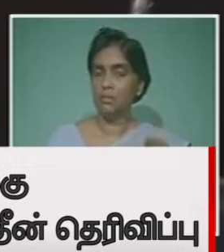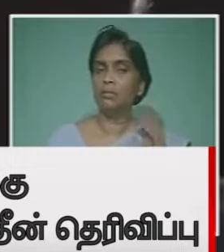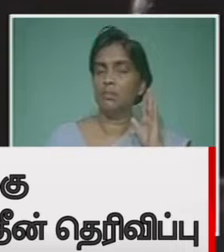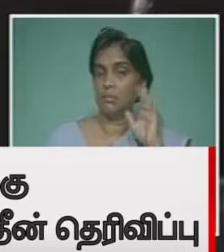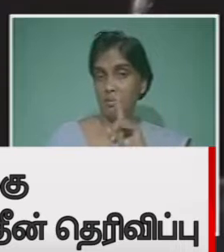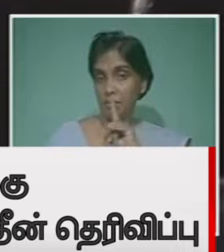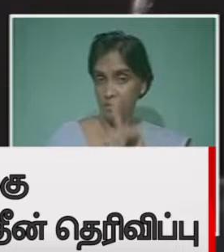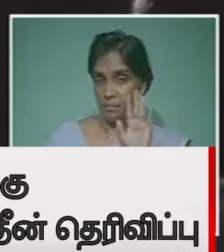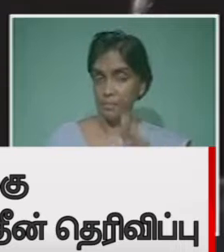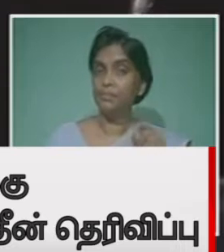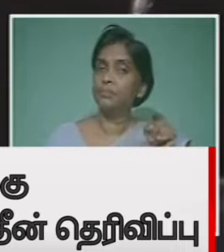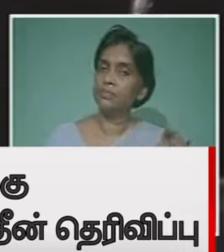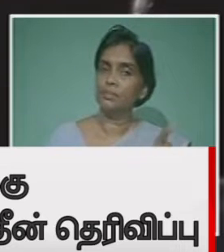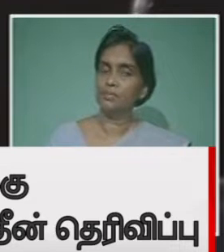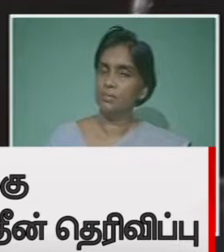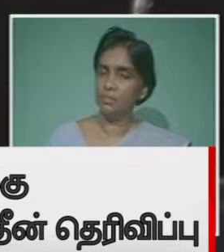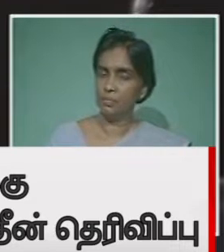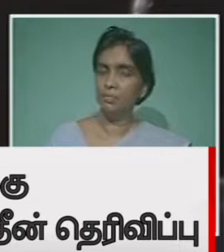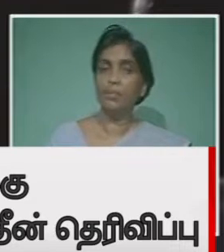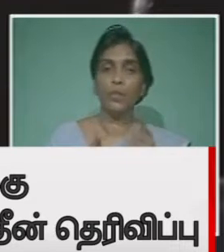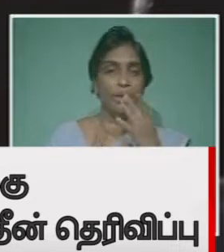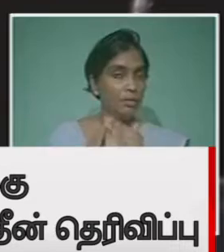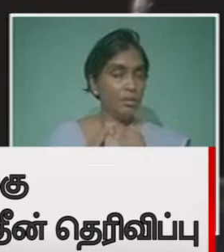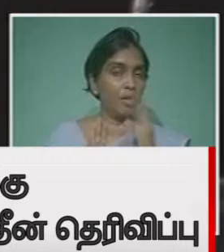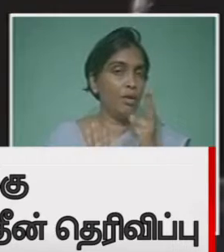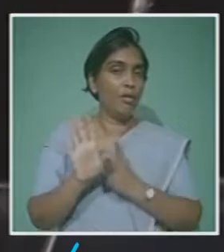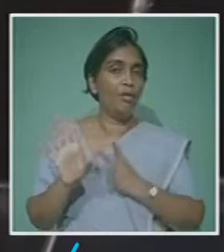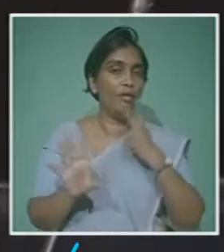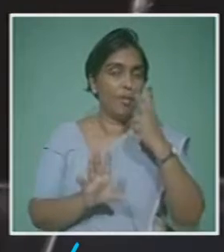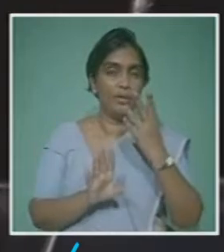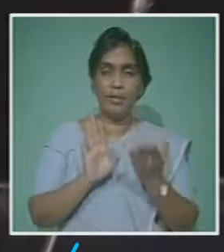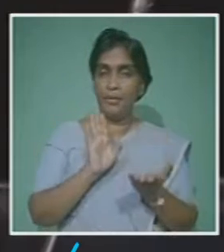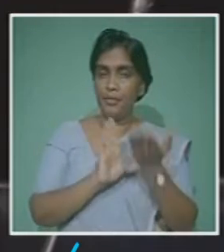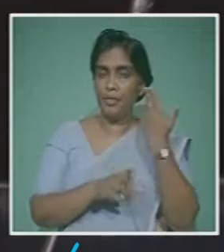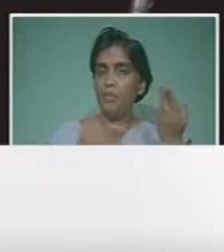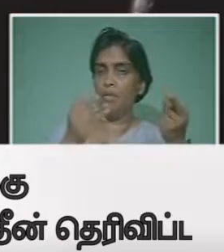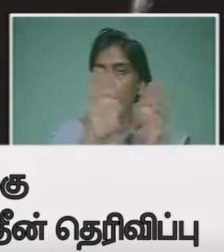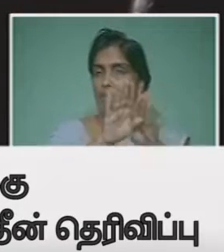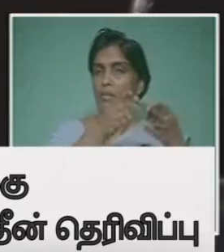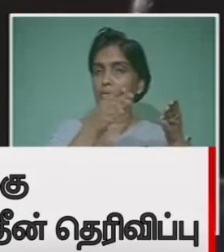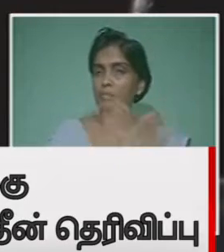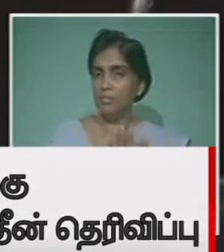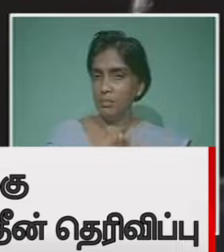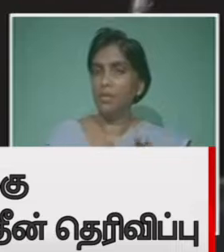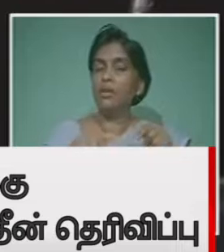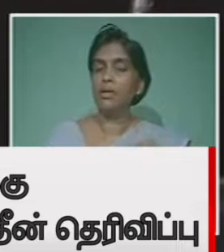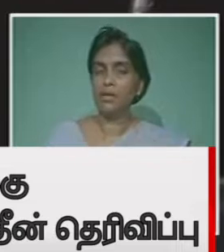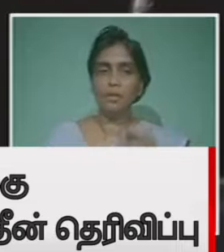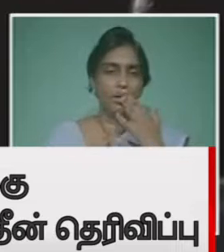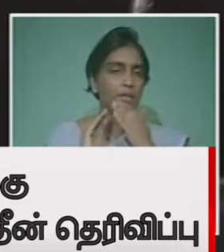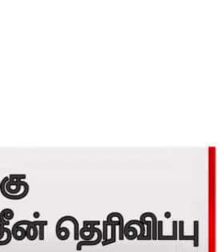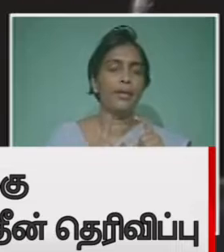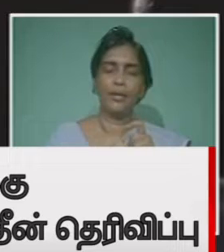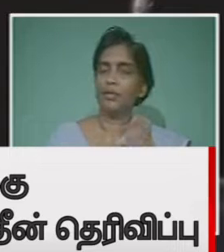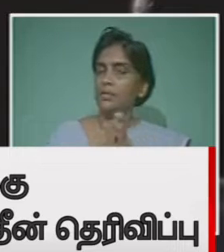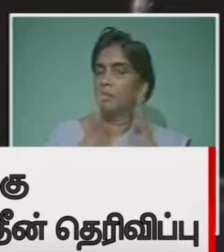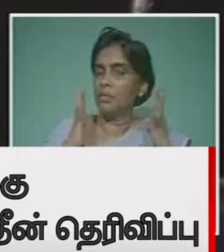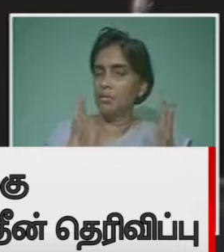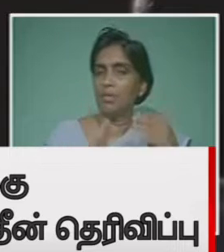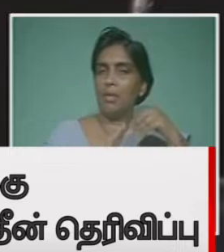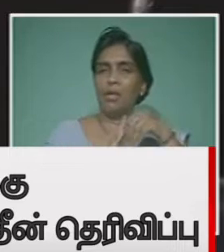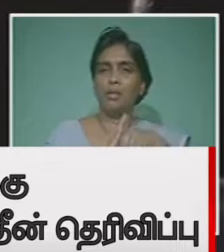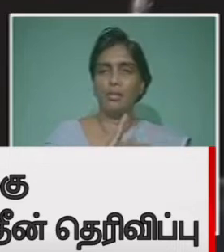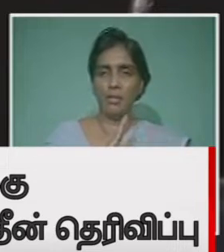அதுபோலதான் பாடசாலைகள் 2 வருடங்களுக்கு மேலாக மூடப்பட்டிருந்ததனால் இன்று பாடசாலை கல்வியில் பெரிய பாதிப்புகளை நாங்கள் பார்க்கிறோம். அதே போல